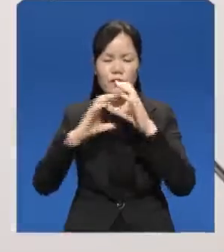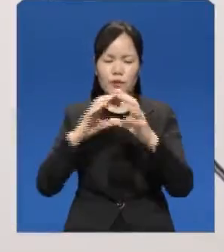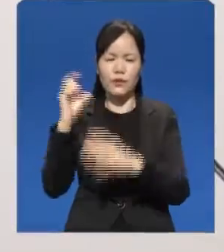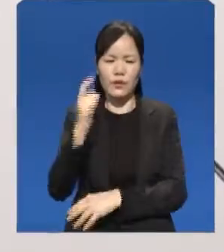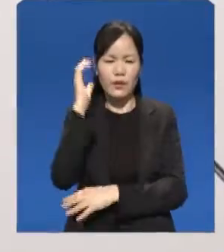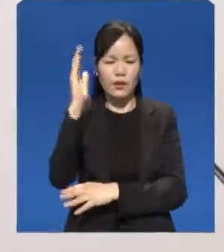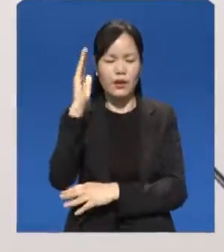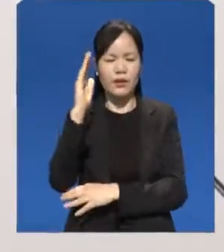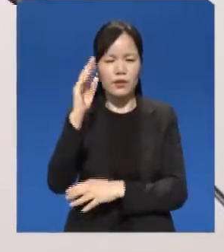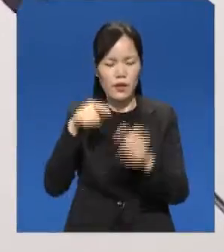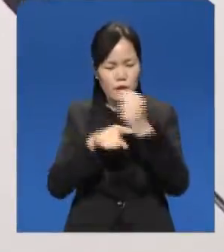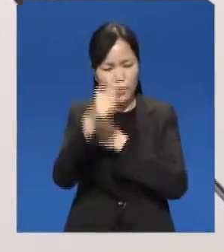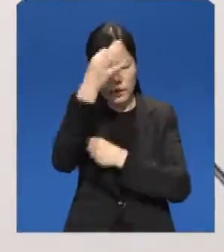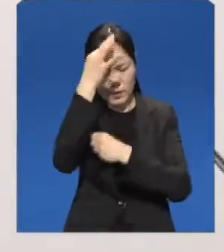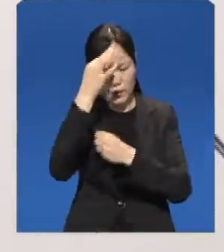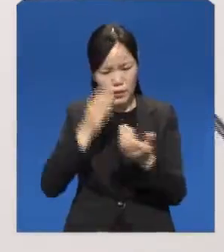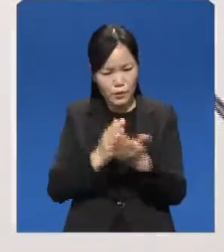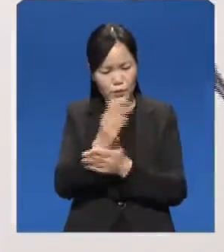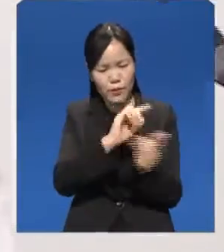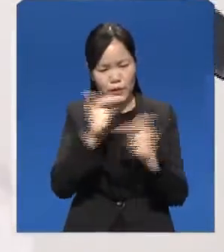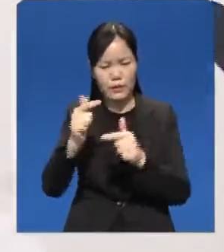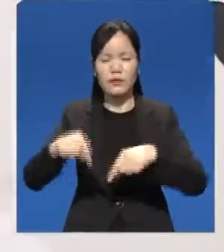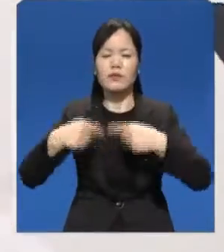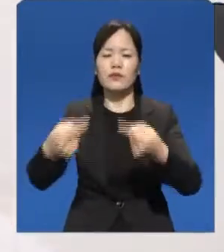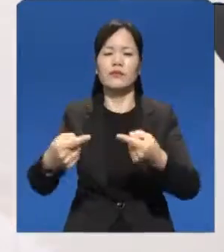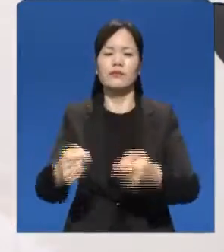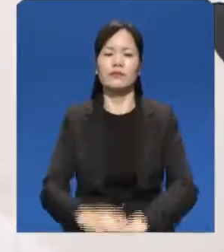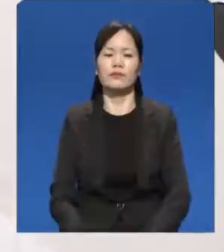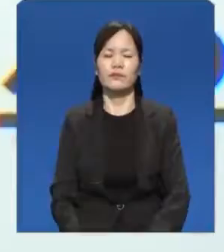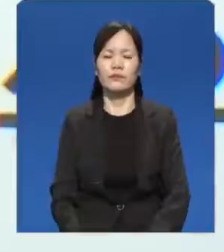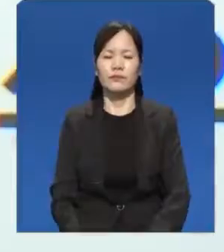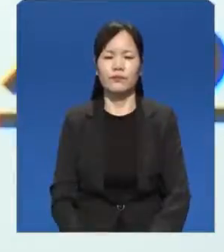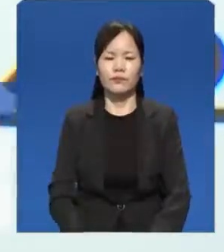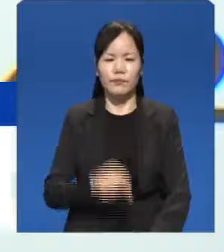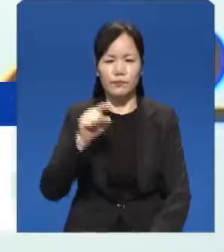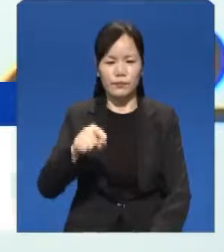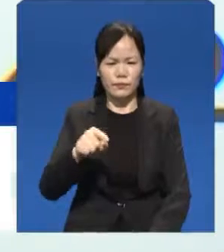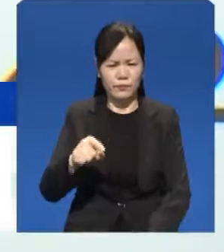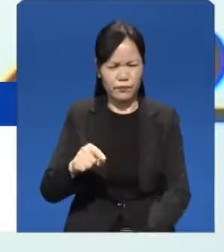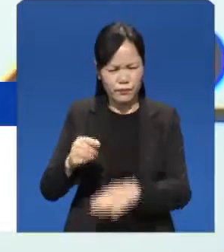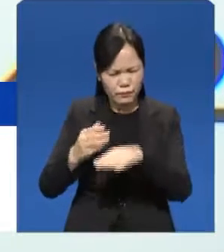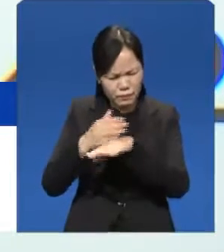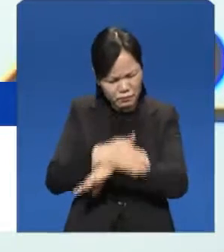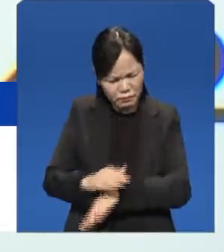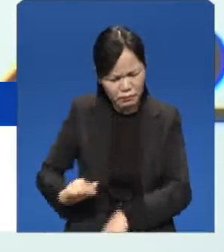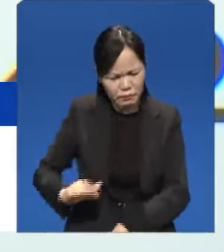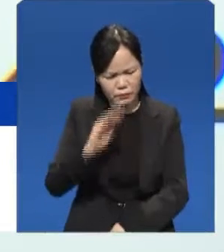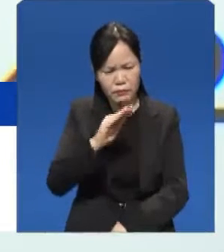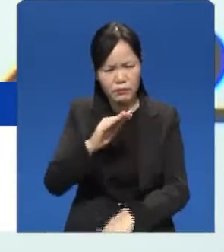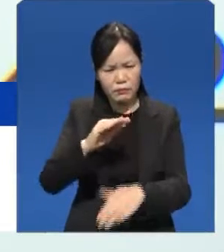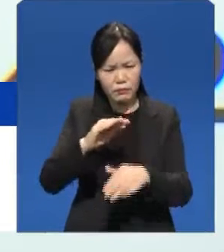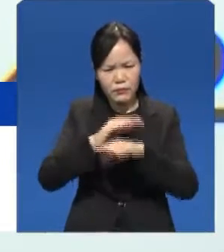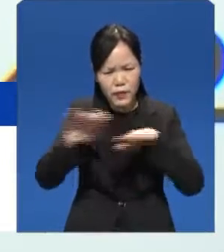강조하며 과학기술 교육분과도 함께 참석했습니다. 이 저성장 구조를